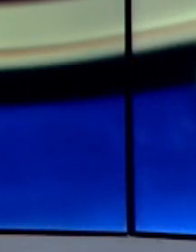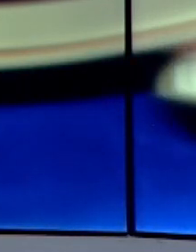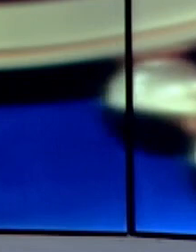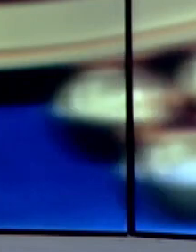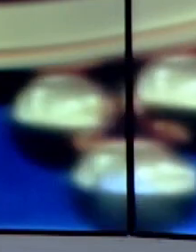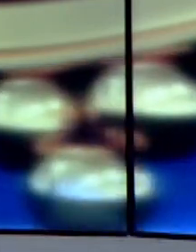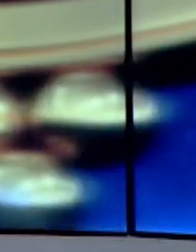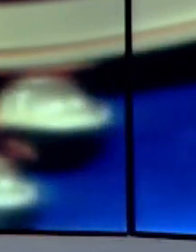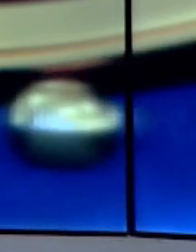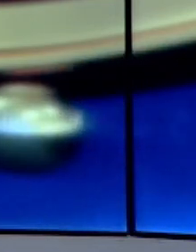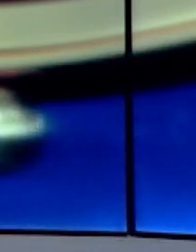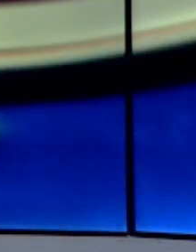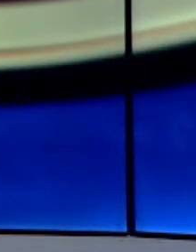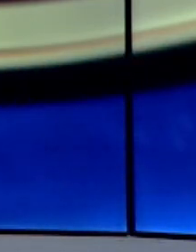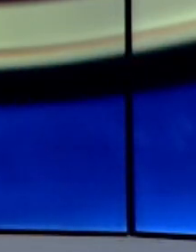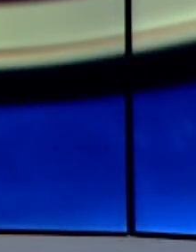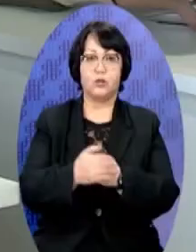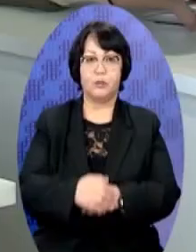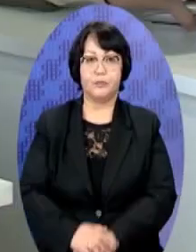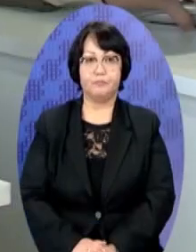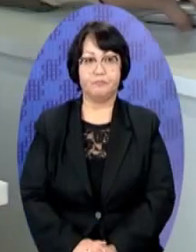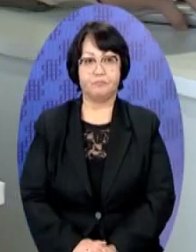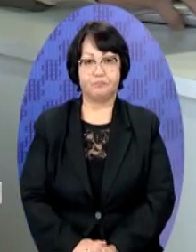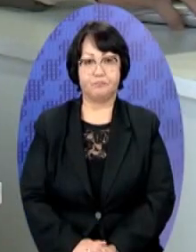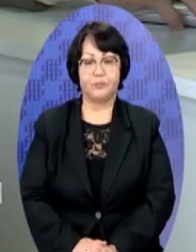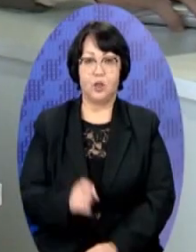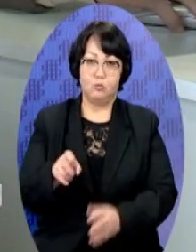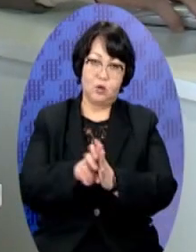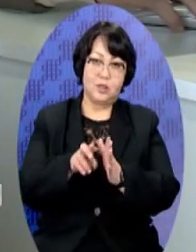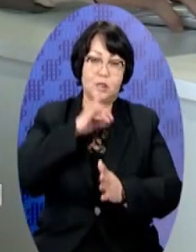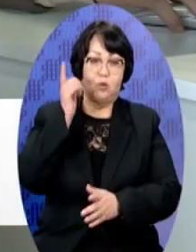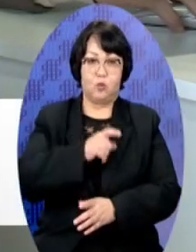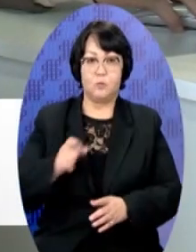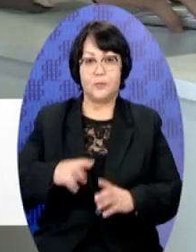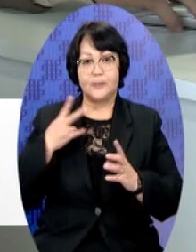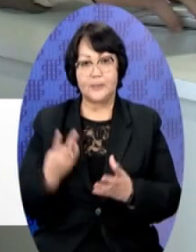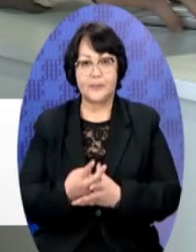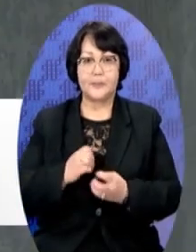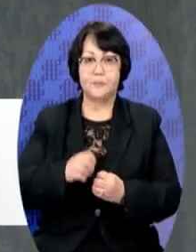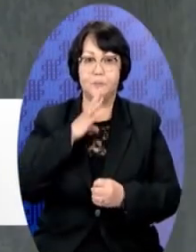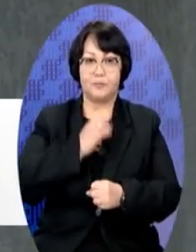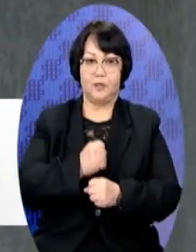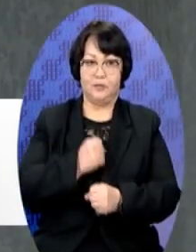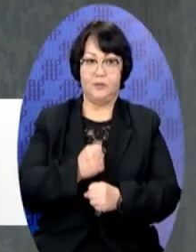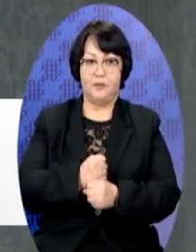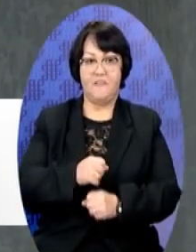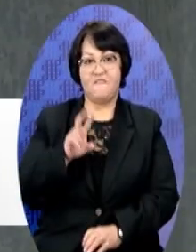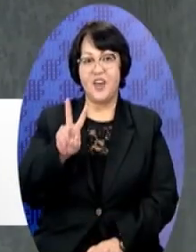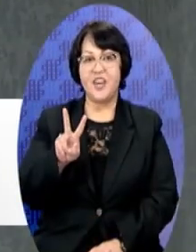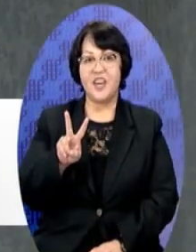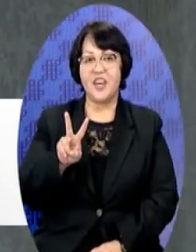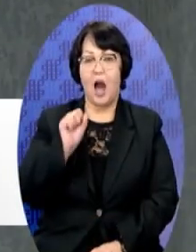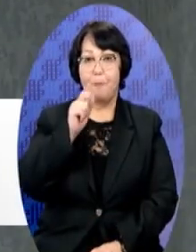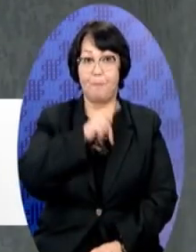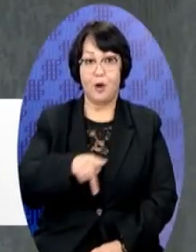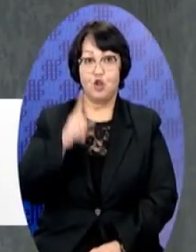үүдэлтэй өвчллийн улмаас нас барж байна. Энэ боломжийг залуус нэгдэн хэрэгжүүлэхээр ажиллаж байна. Ви аппликейшн гарган өдөрт 10,000